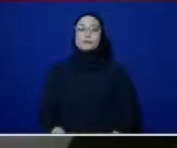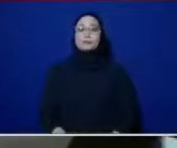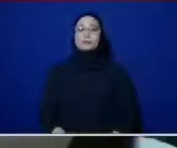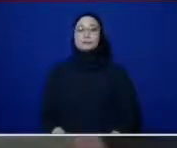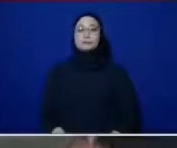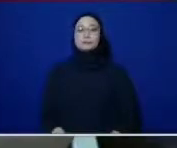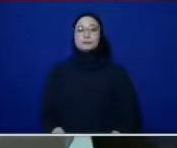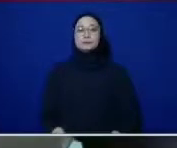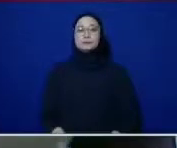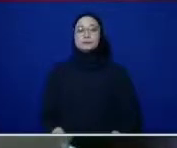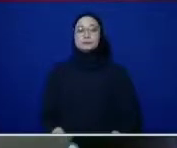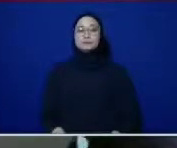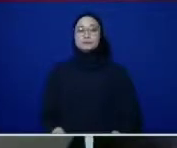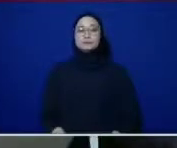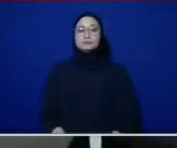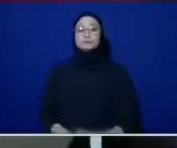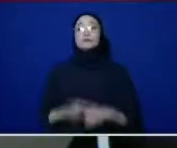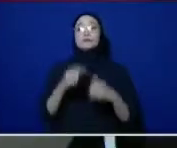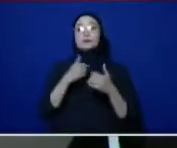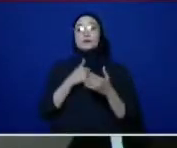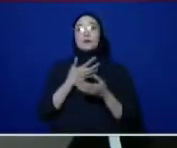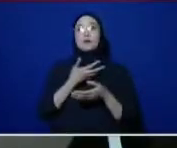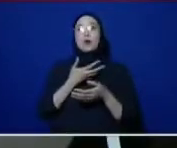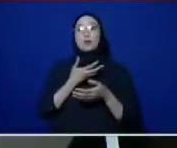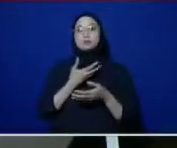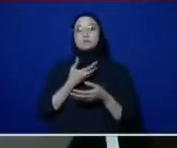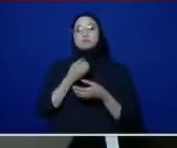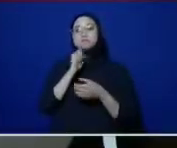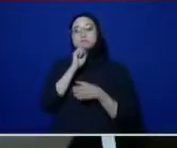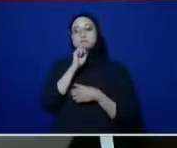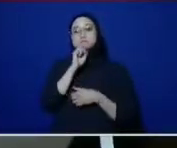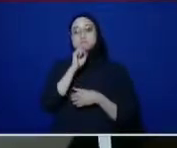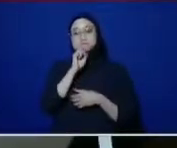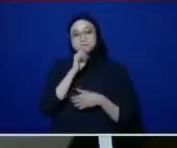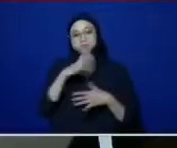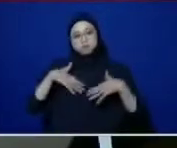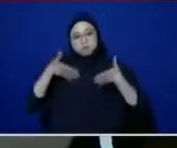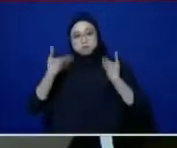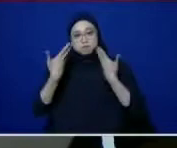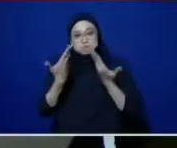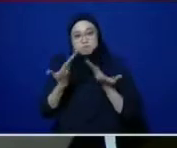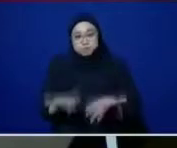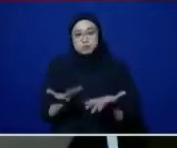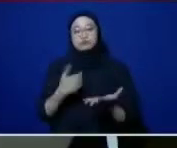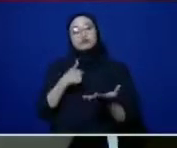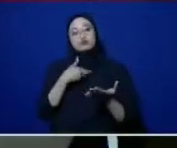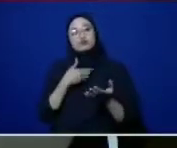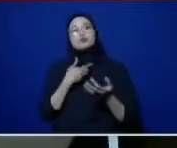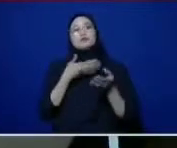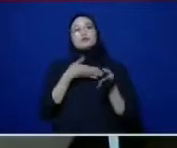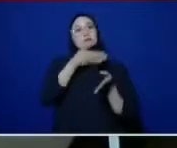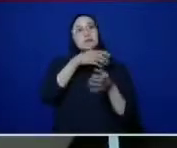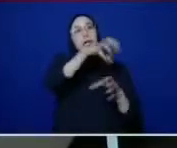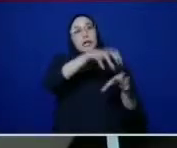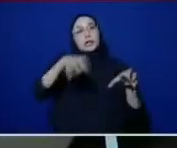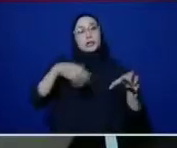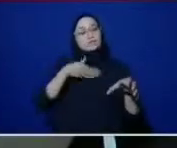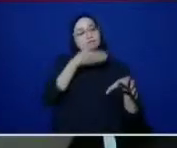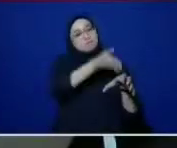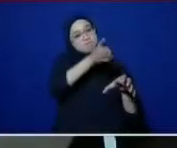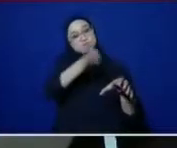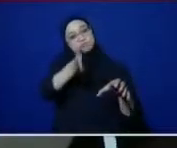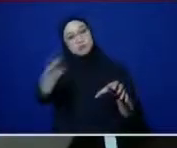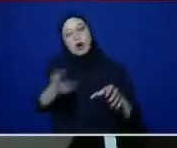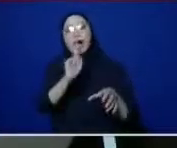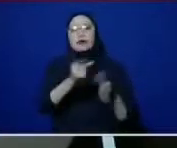Ya, saya hanya menyampaikan apa yang saya tangkap dalam keliling saya ke daerah-daerah itu, laporan-laporan